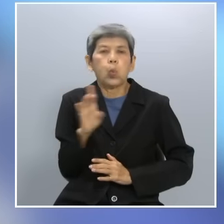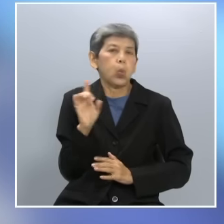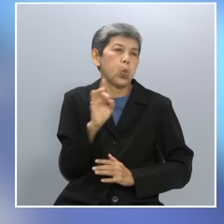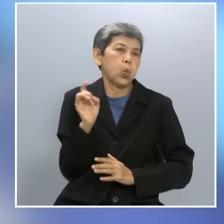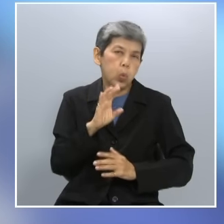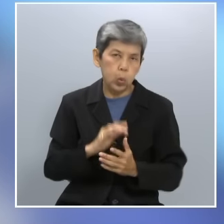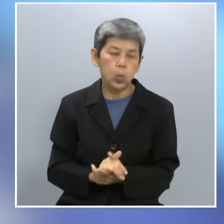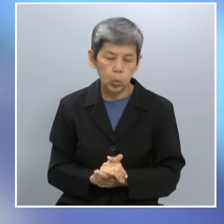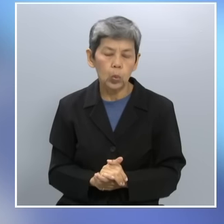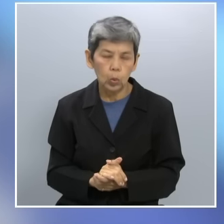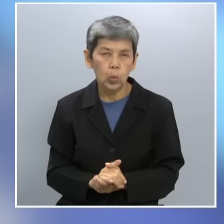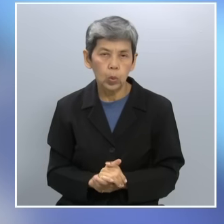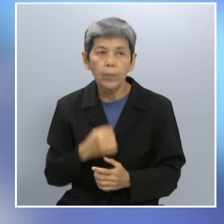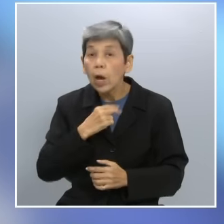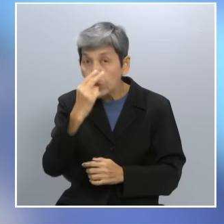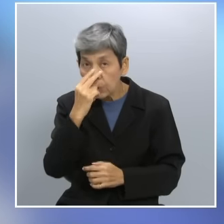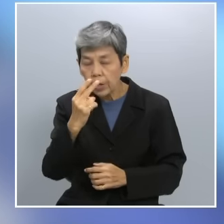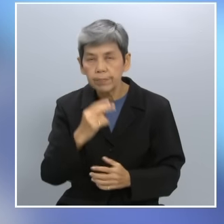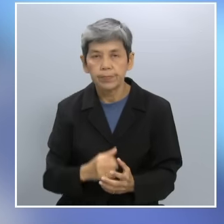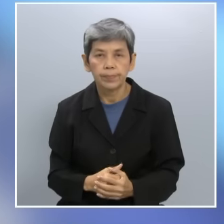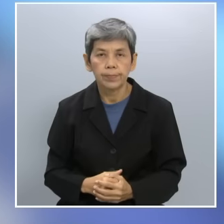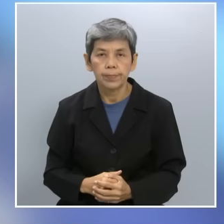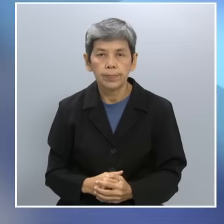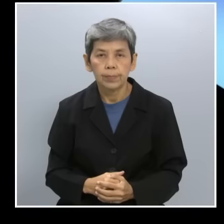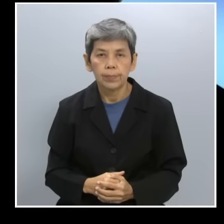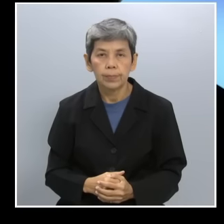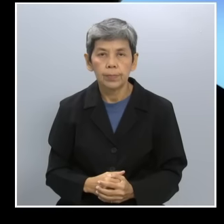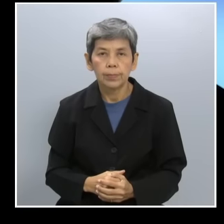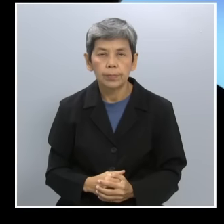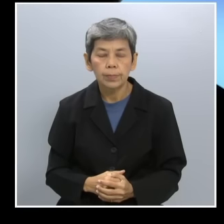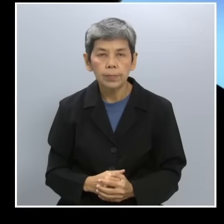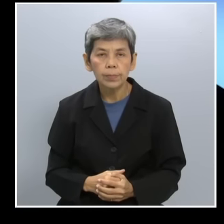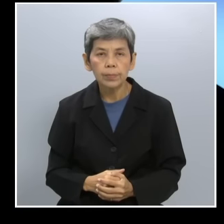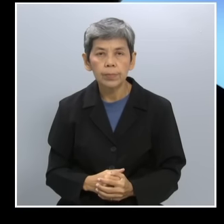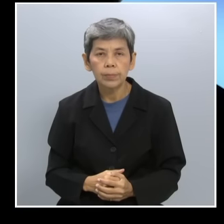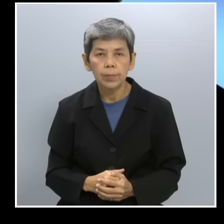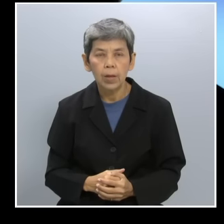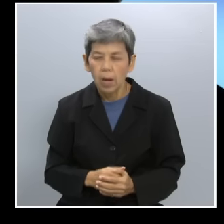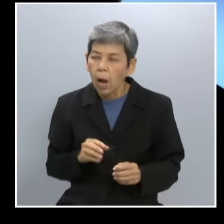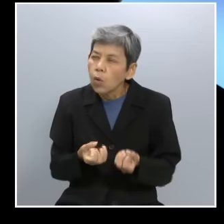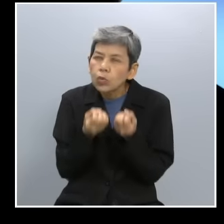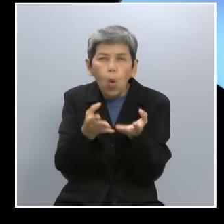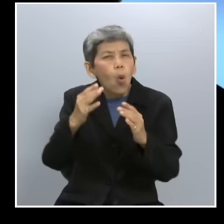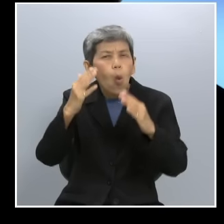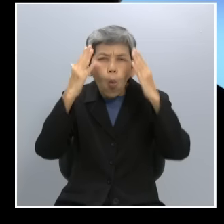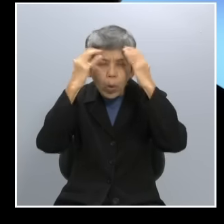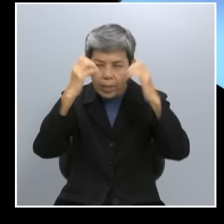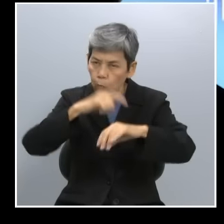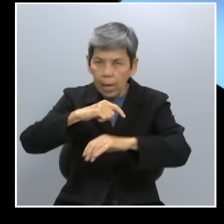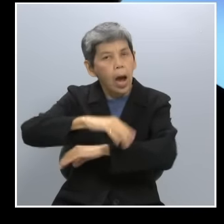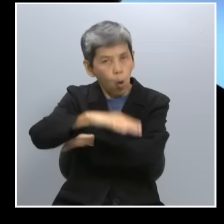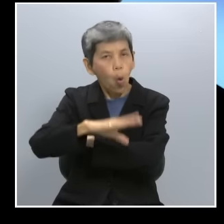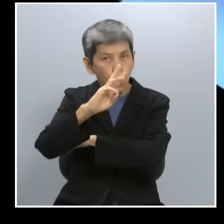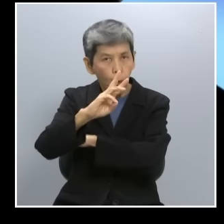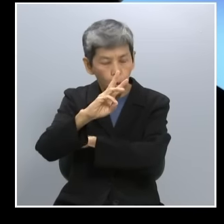ฮะอืมลองฟังดูครับไปถึงหัวหินประมาณ 18:00นอ่ะค่ะ